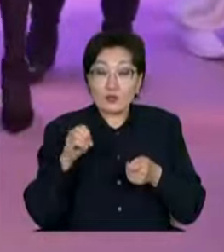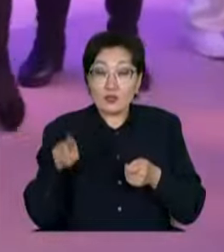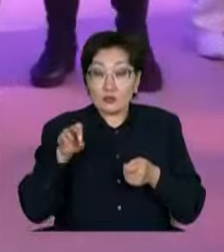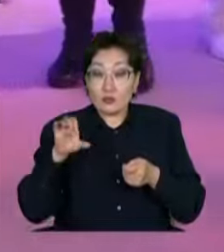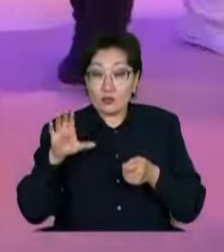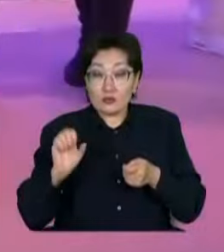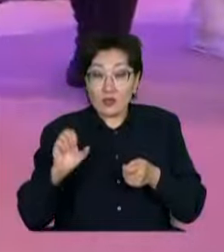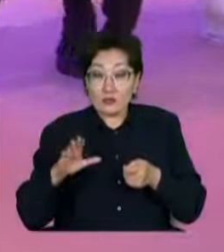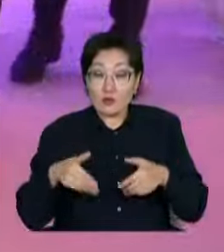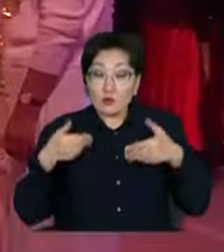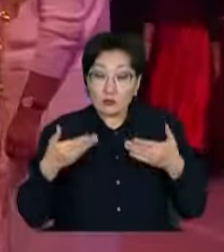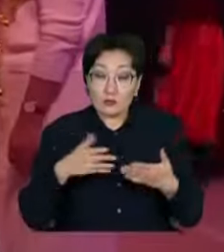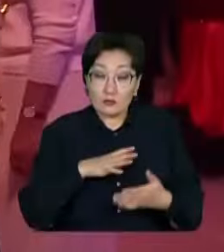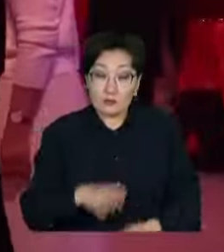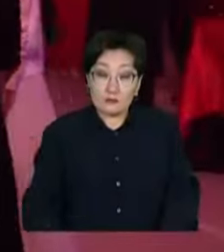Досаев құттықтады.